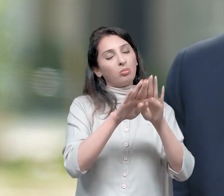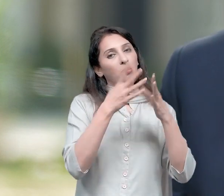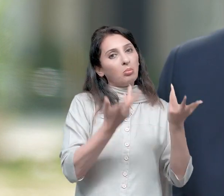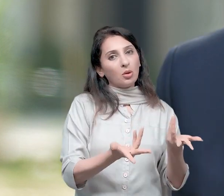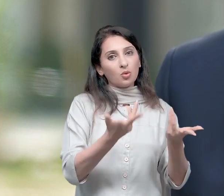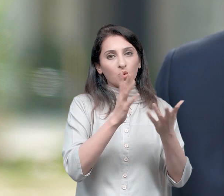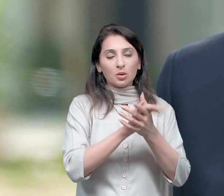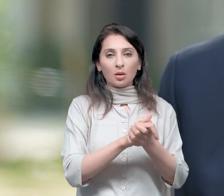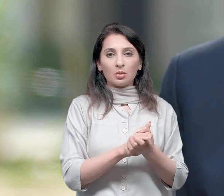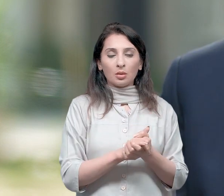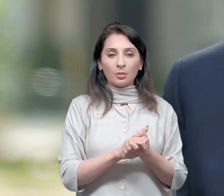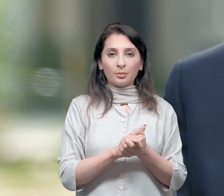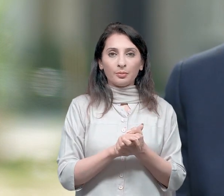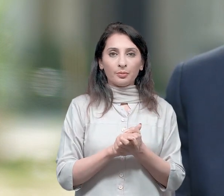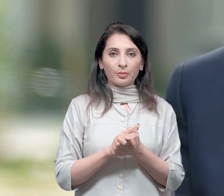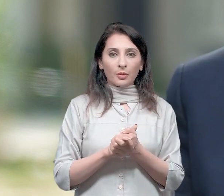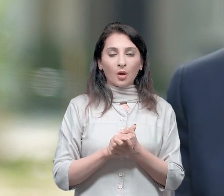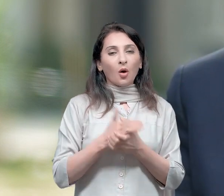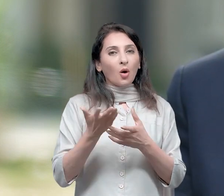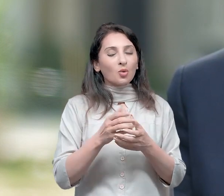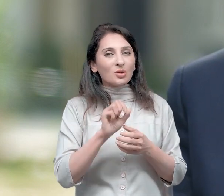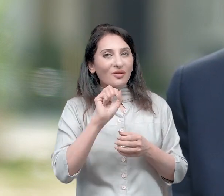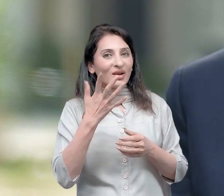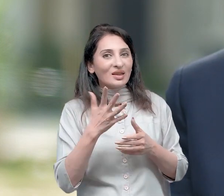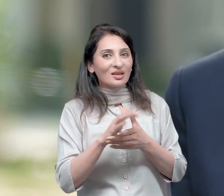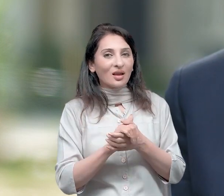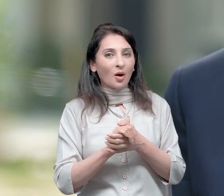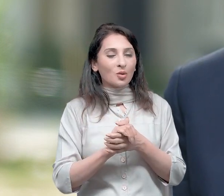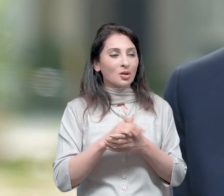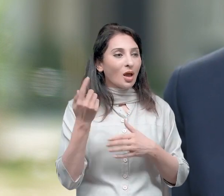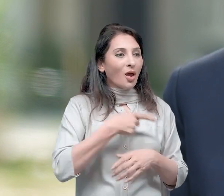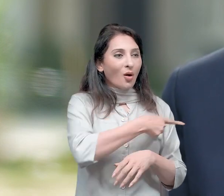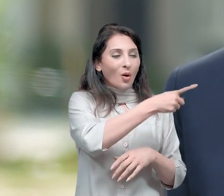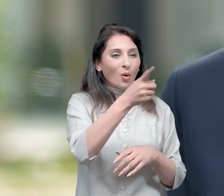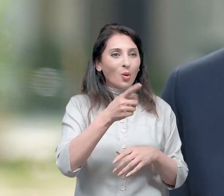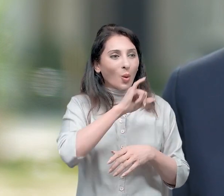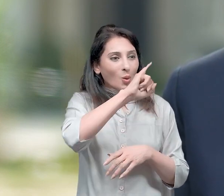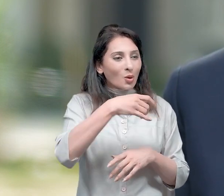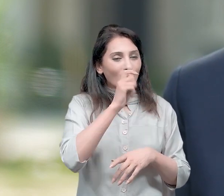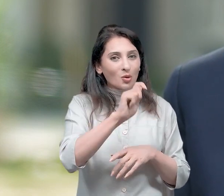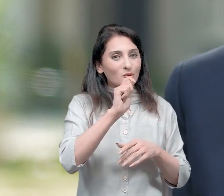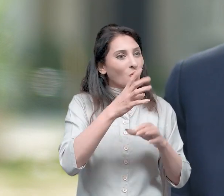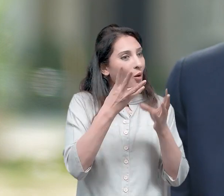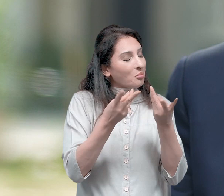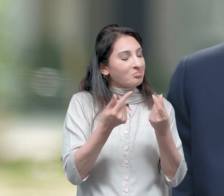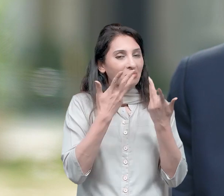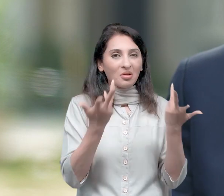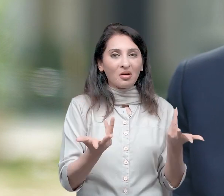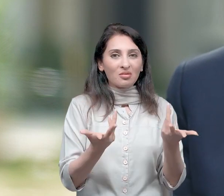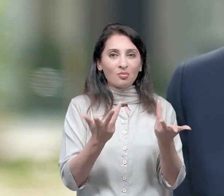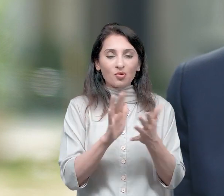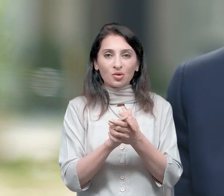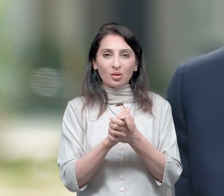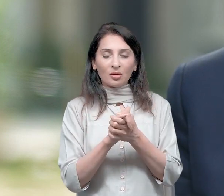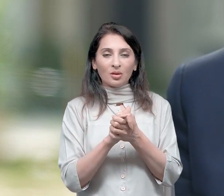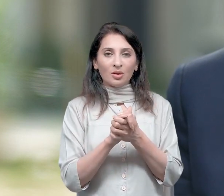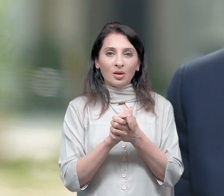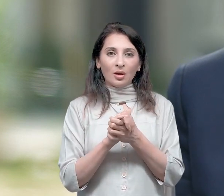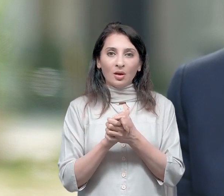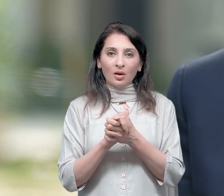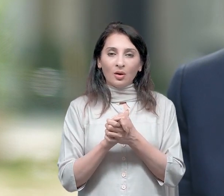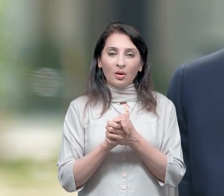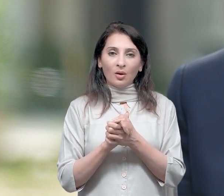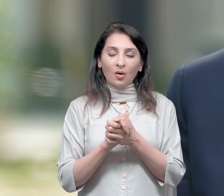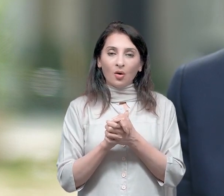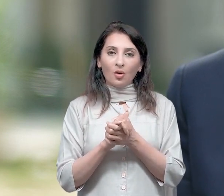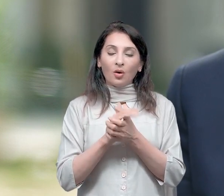سے ان امپلائمنٹ ہوگی، ہماری ایکسپورٹس جو ہیں وہ اور کم ہو جائیں گی، اور اس طرح سے یہ ایک ایسی